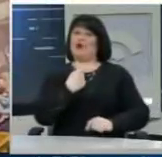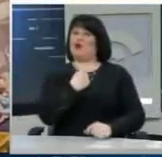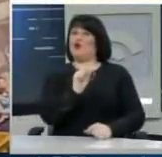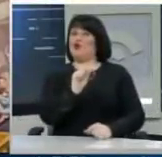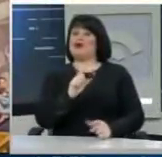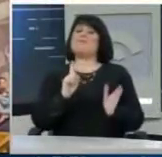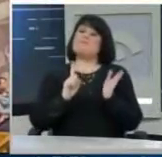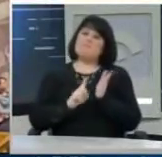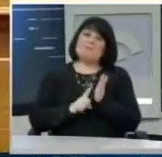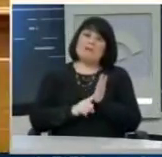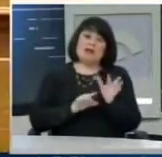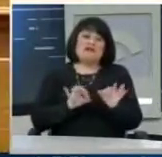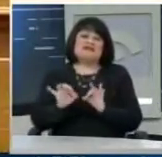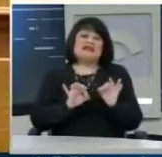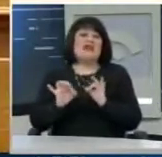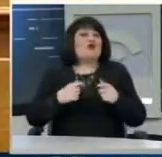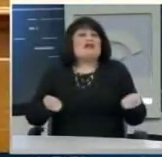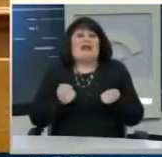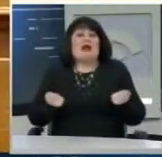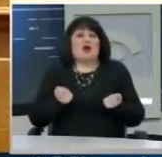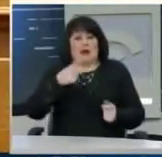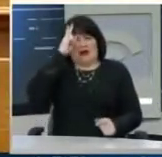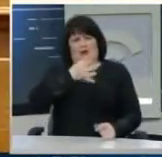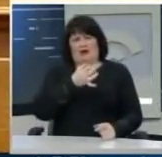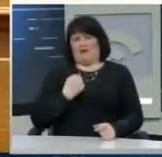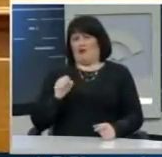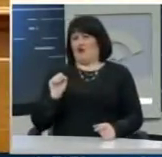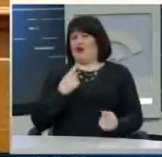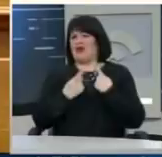πάλι πρέπει να έχουμε σχέδιο για την επόμενη μέρα.